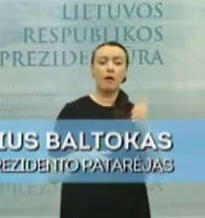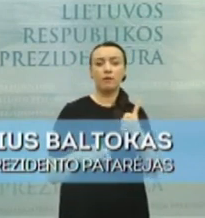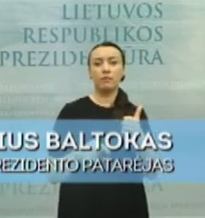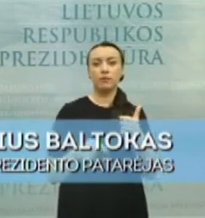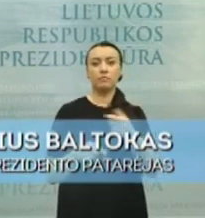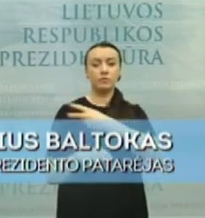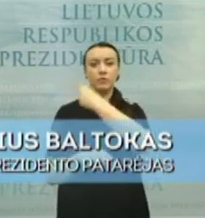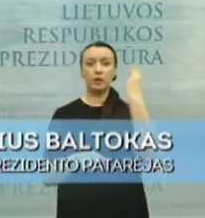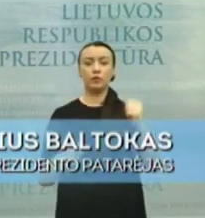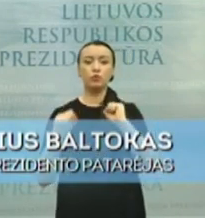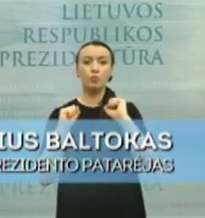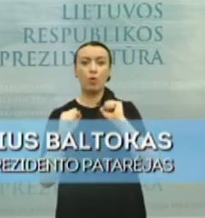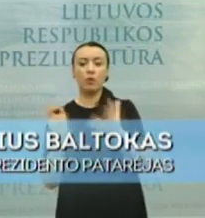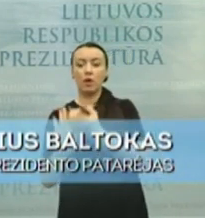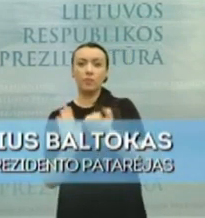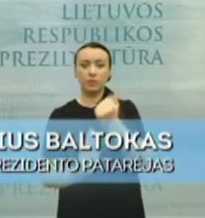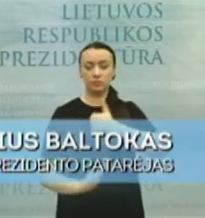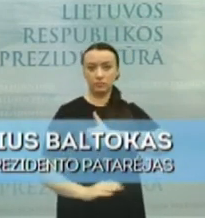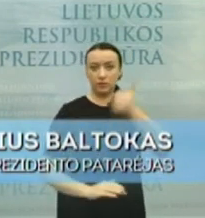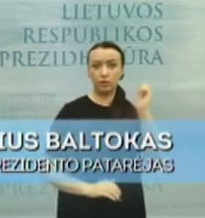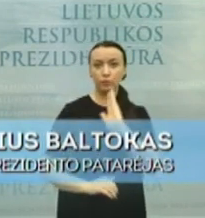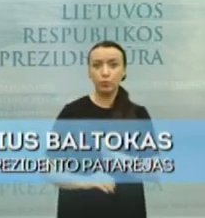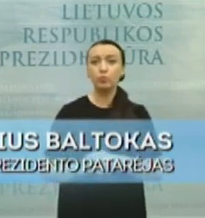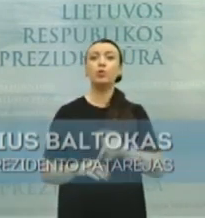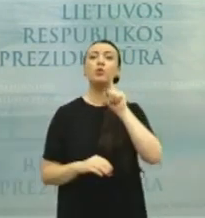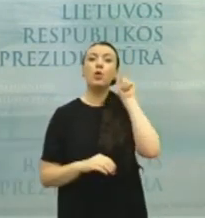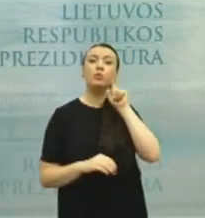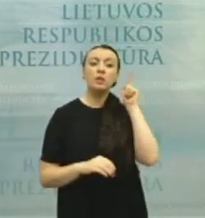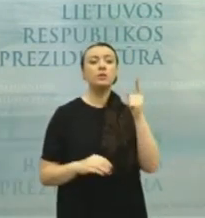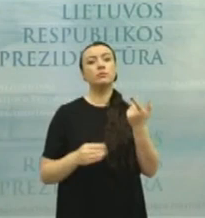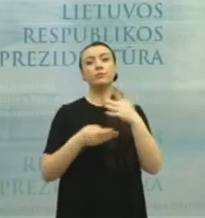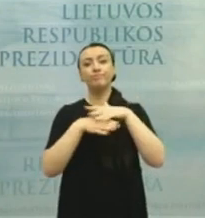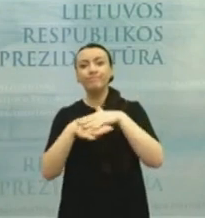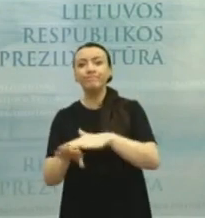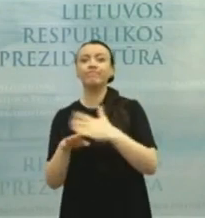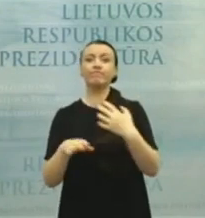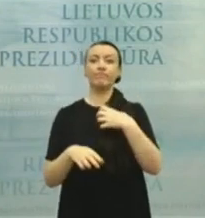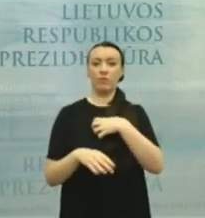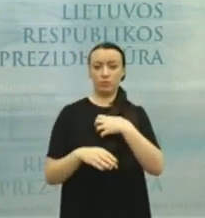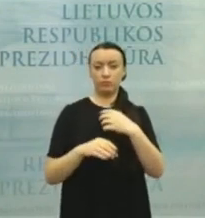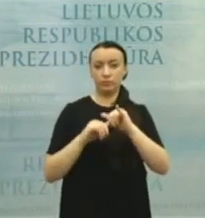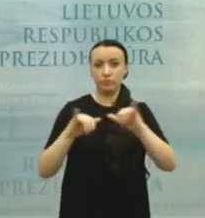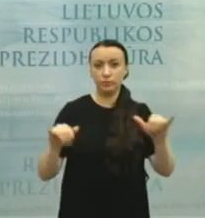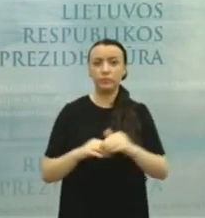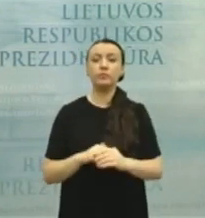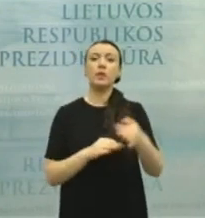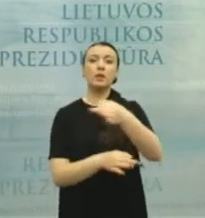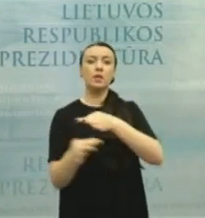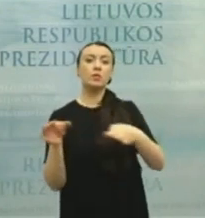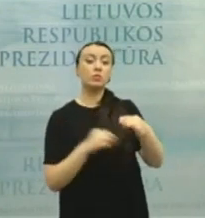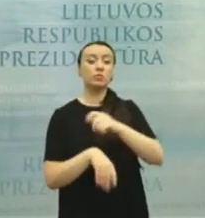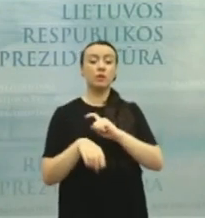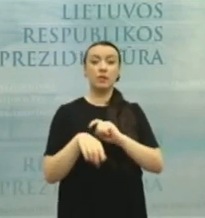tam, kad Lietuvos sporto pasiekimai gerėtų, jaunimo įsitraukimas į fizinės veiklas didėtų. Diskusijos